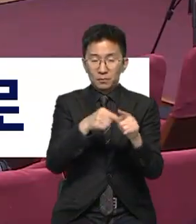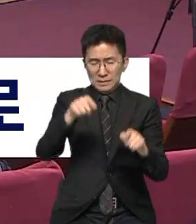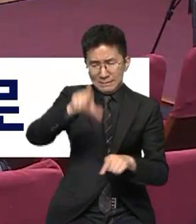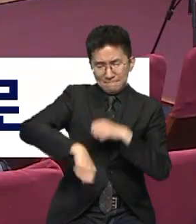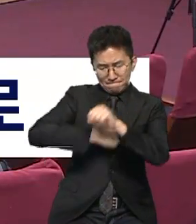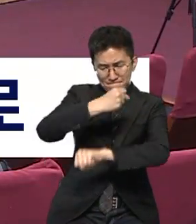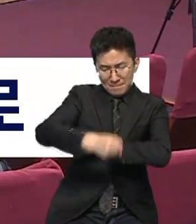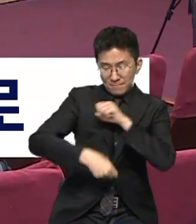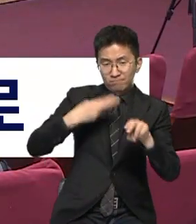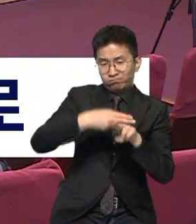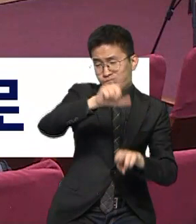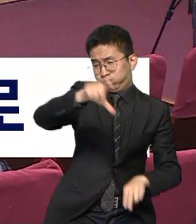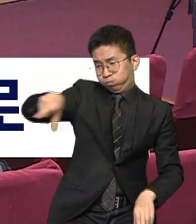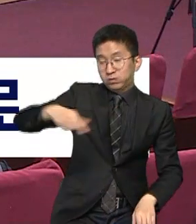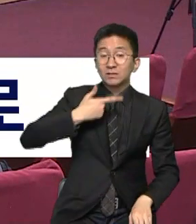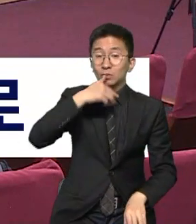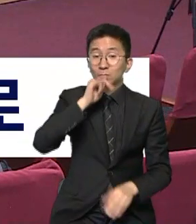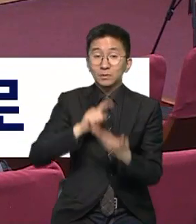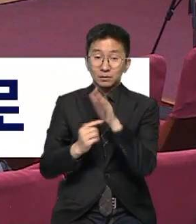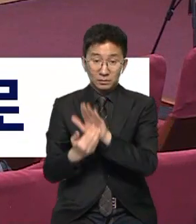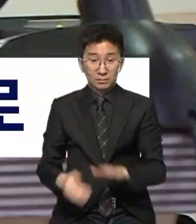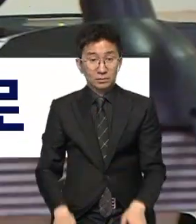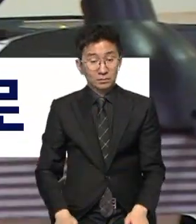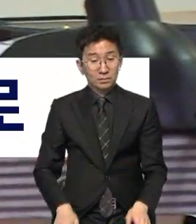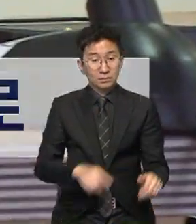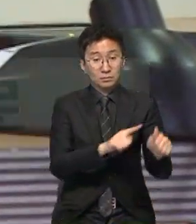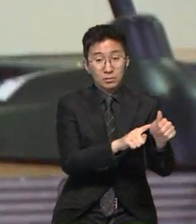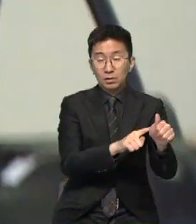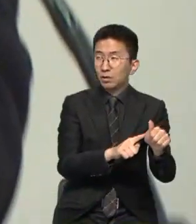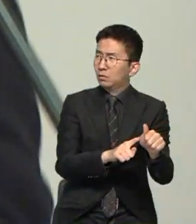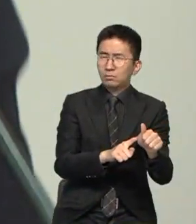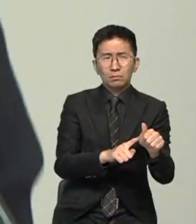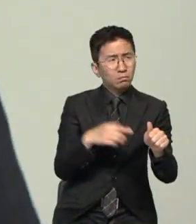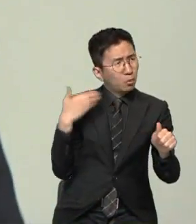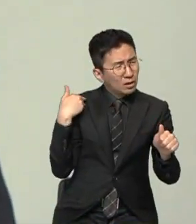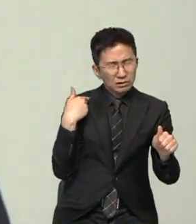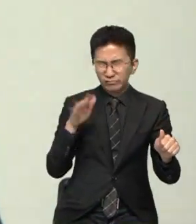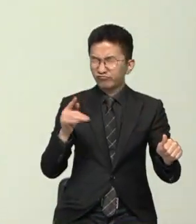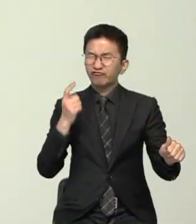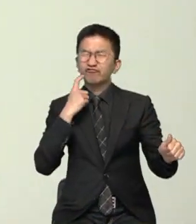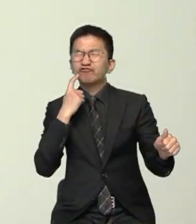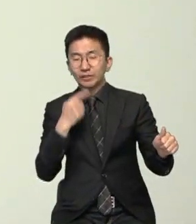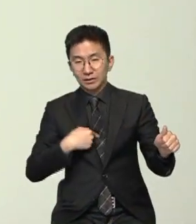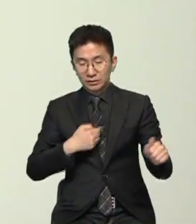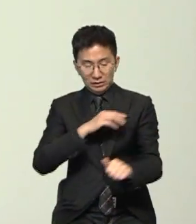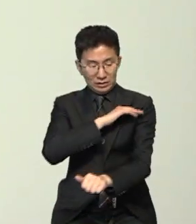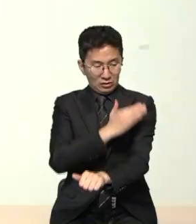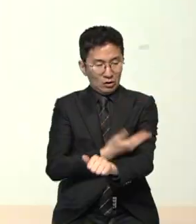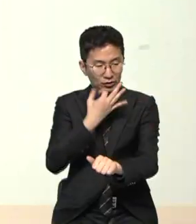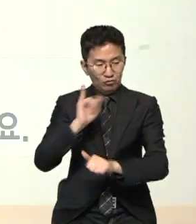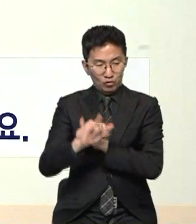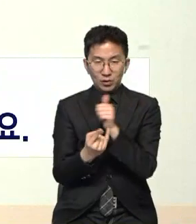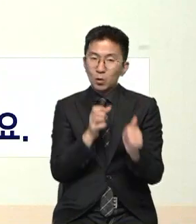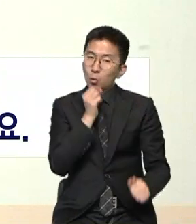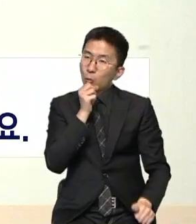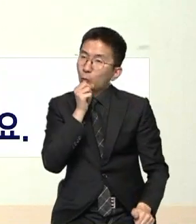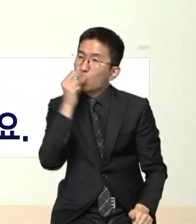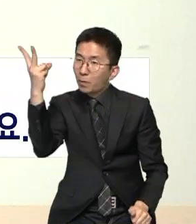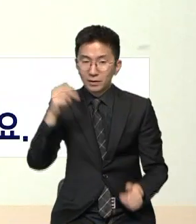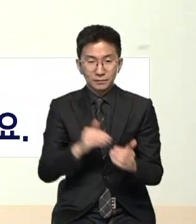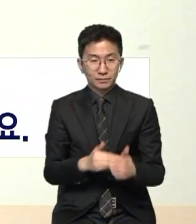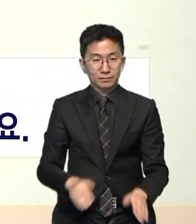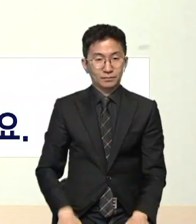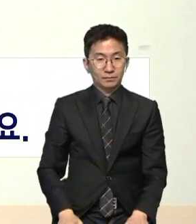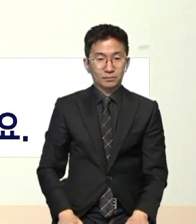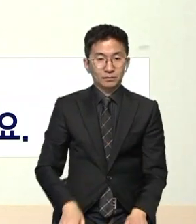폭로했고, 지난 8월에는 이 대표가 유용 사실을 몰랐을 리 없다며 권익위에 고발했습니다. 녹화 사용한 모든